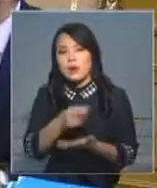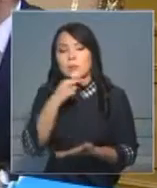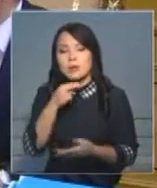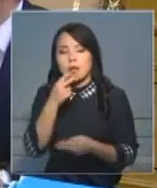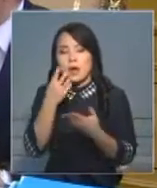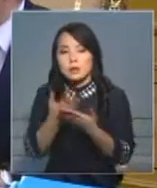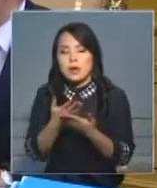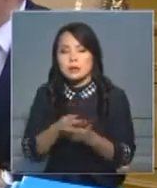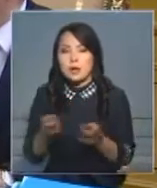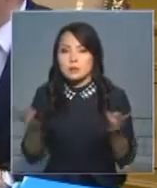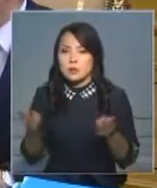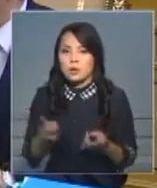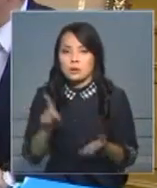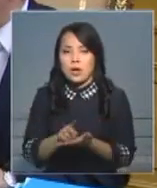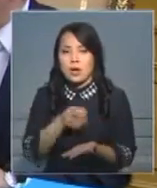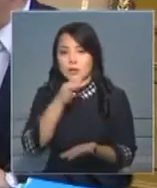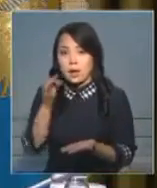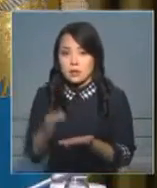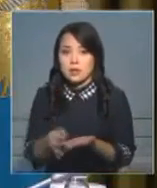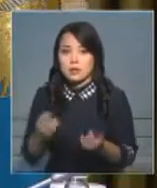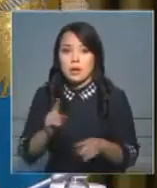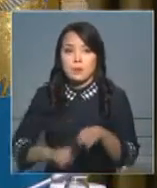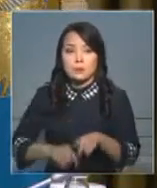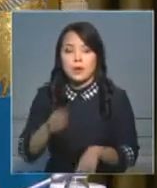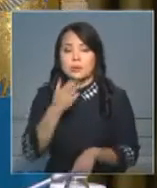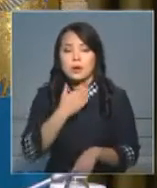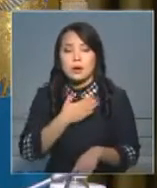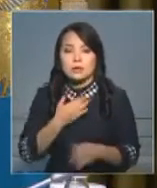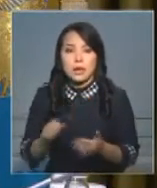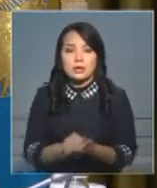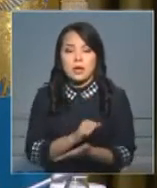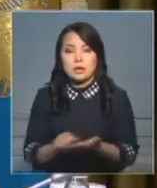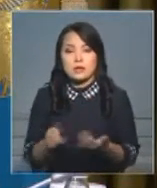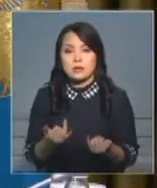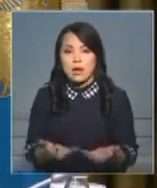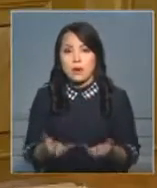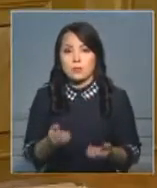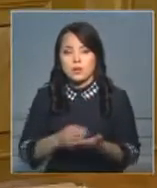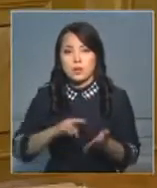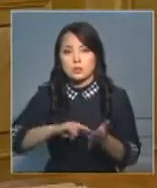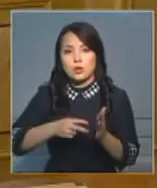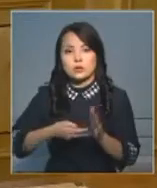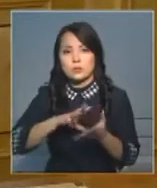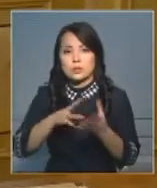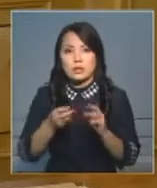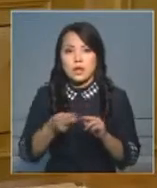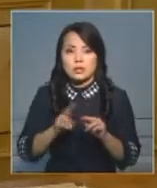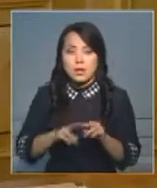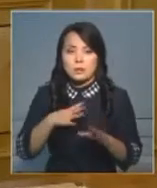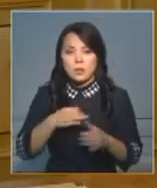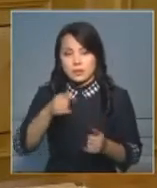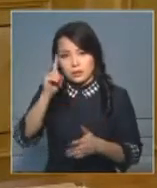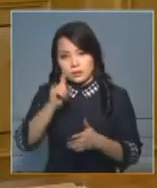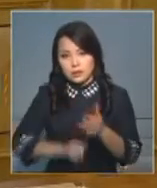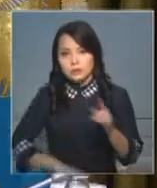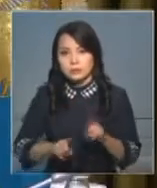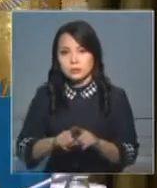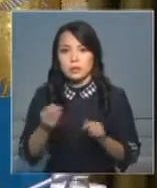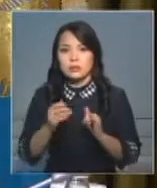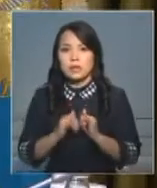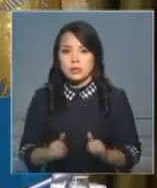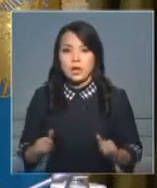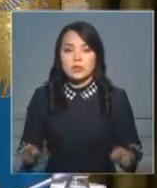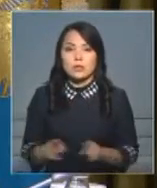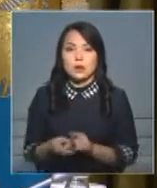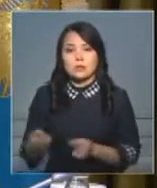қарауға жеттігін атап өтті. Сонымен қатар патриоттық акт қабылдауды жоспарлануда. Онда толеранттылық пен сенімді одан әрі